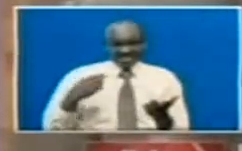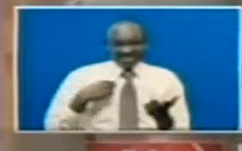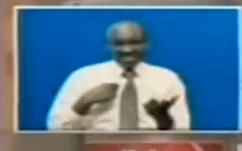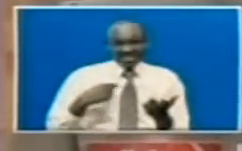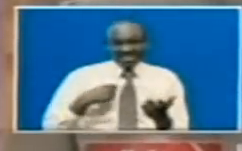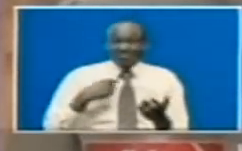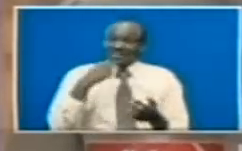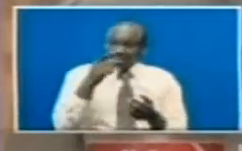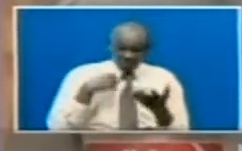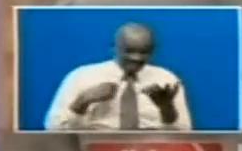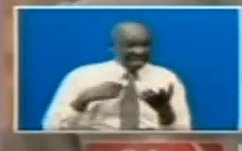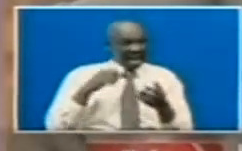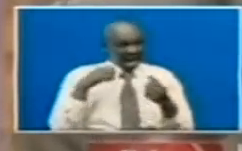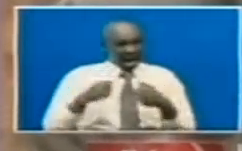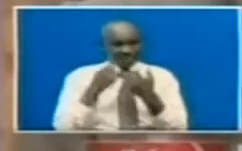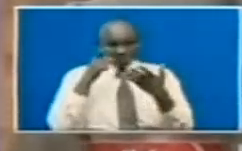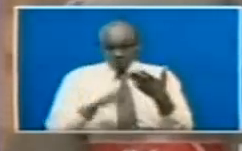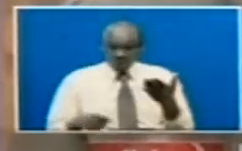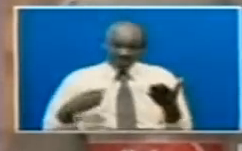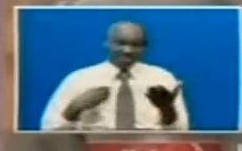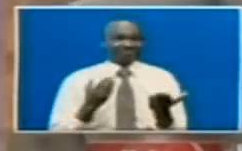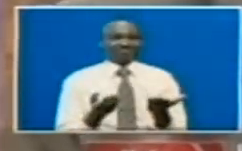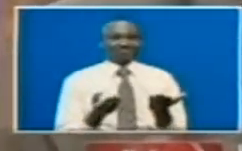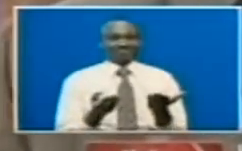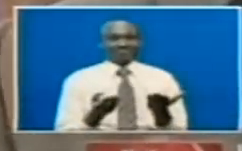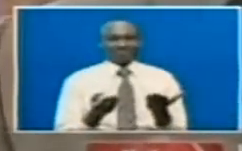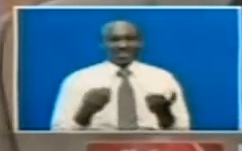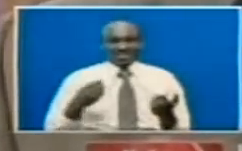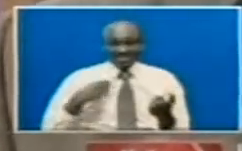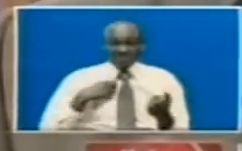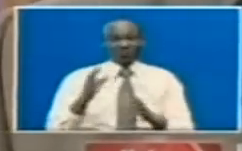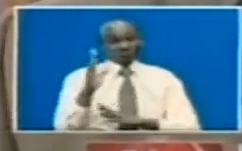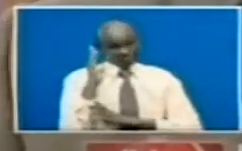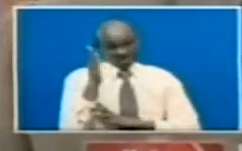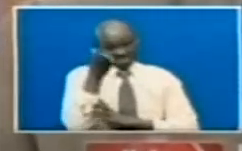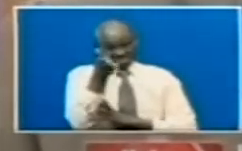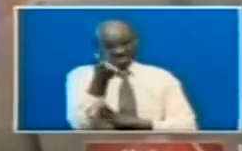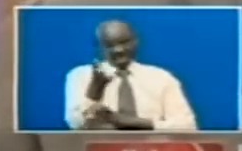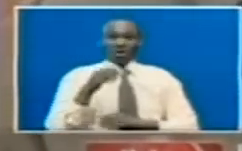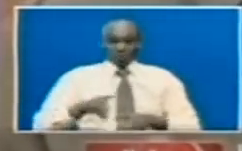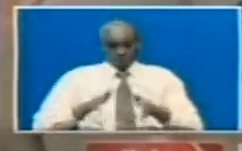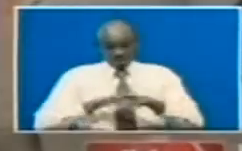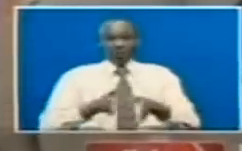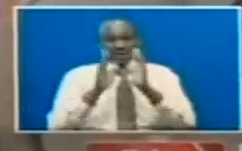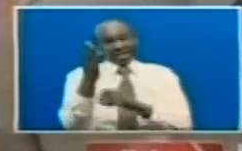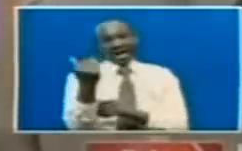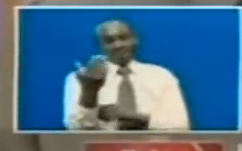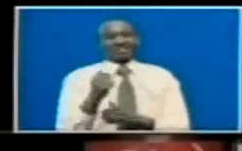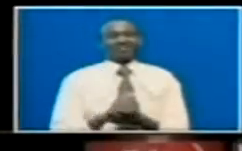Maeringa ni tondugu atuika ni mumaturanyu Na vigari isha waiti na irejera Ayoka